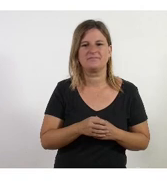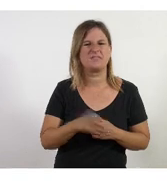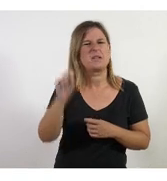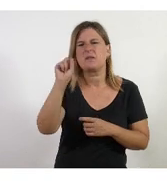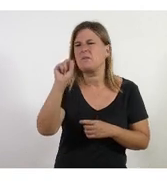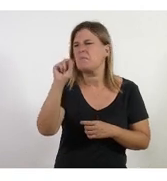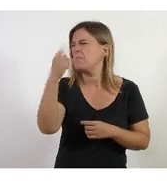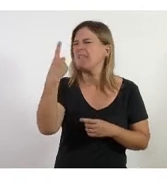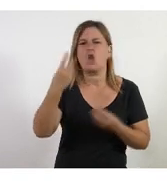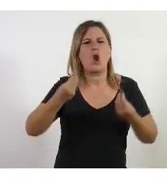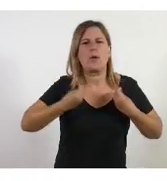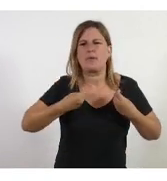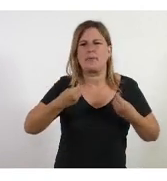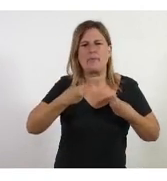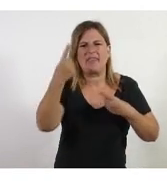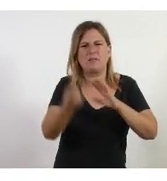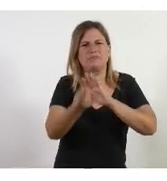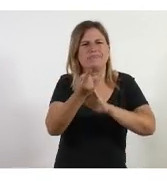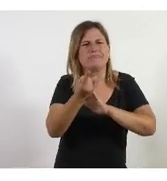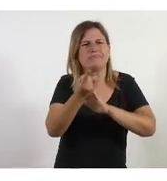que t'ha passat en la teva vida?